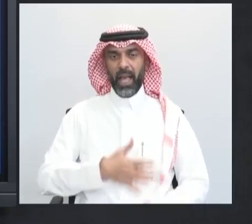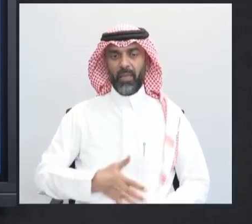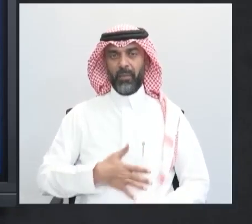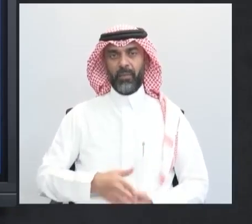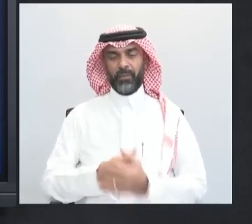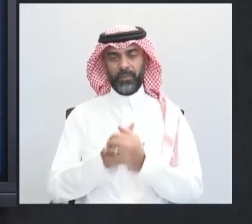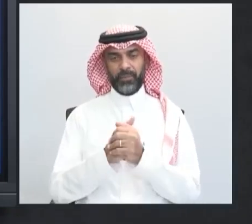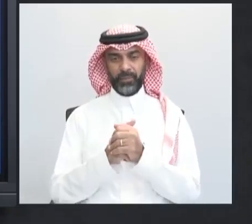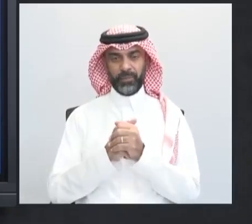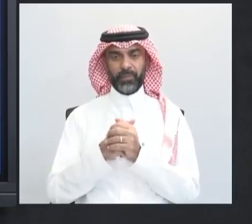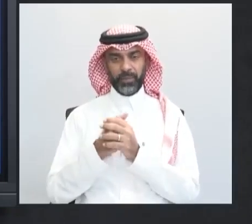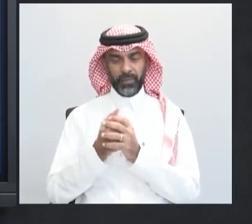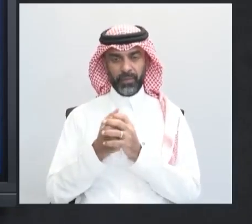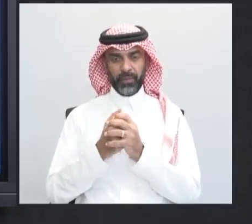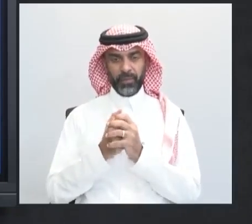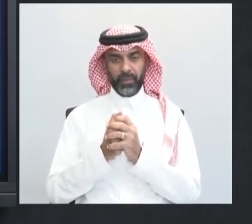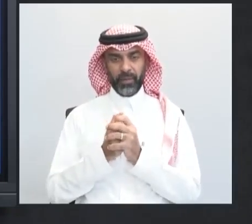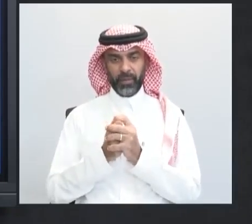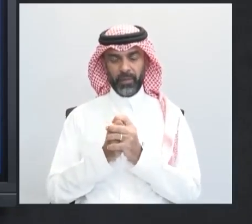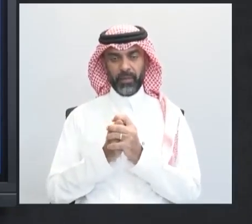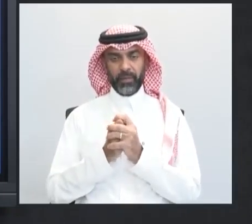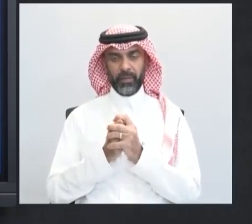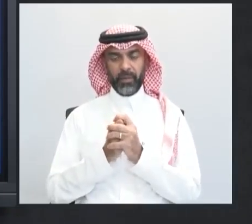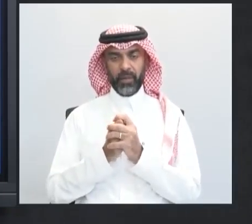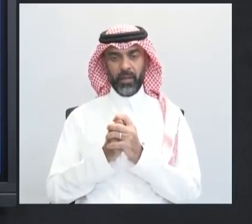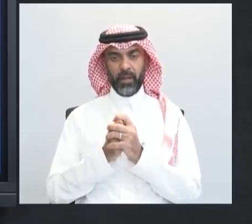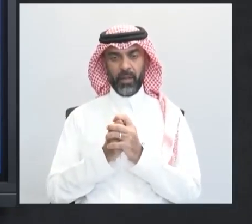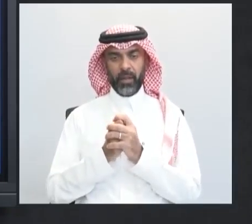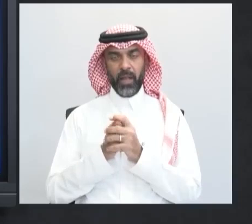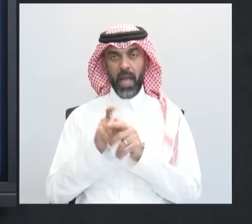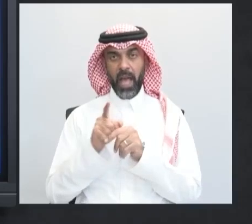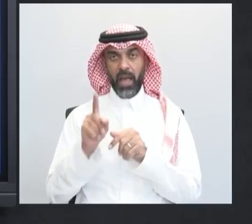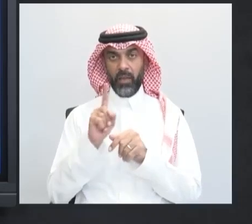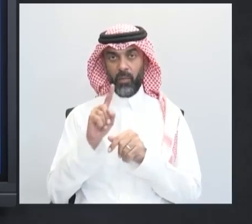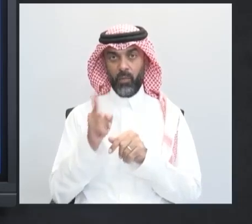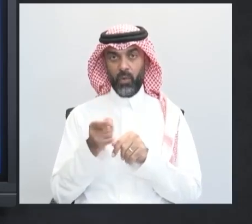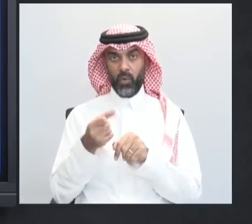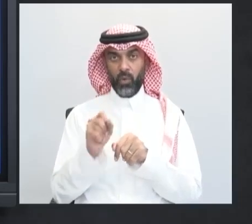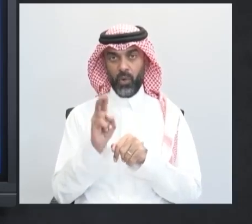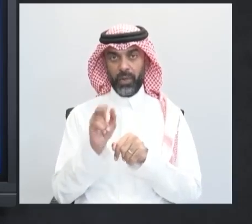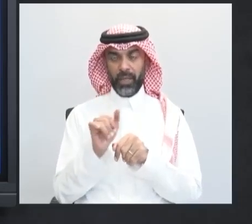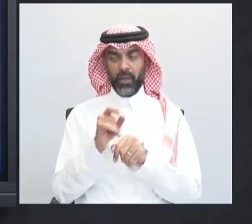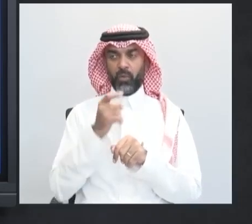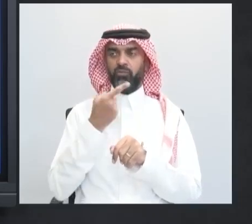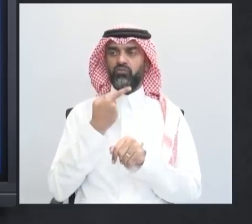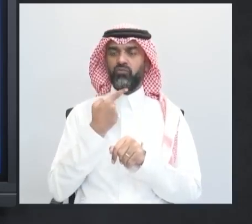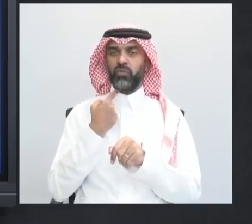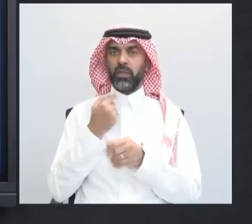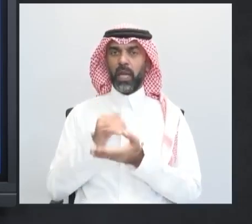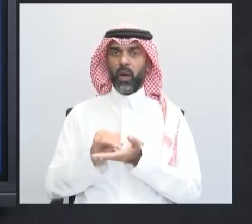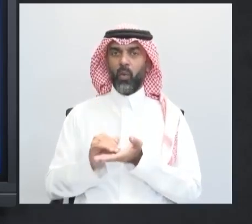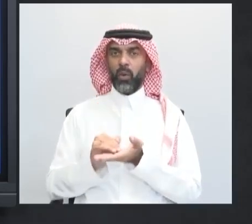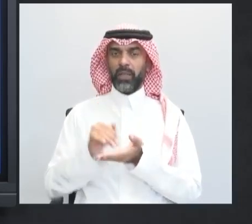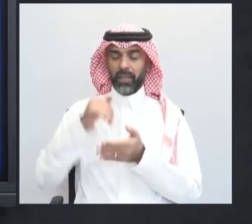البروتينات تهضم في اوساط الدهون هي بحاجه لاوسط هنا هذه البروتينات تحتاج الاوساط الحمضيه المتواجده في